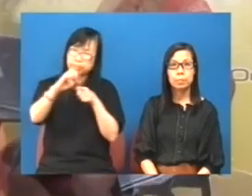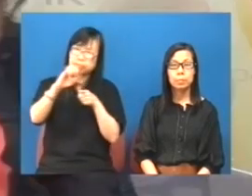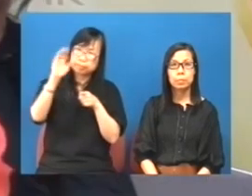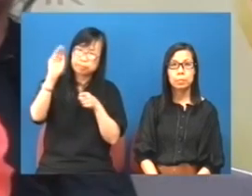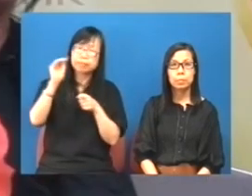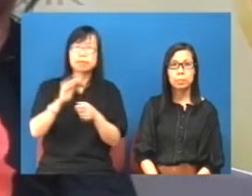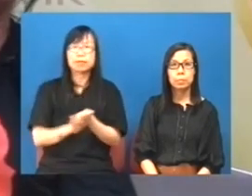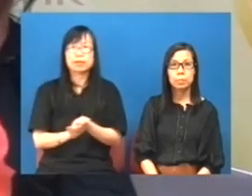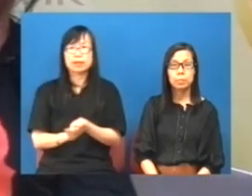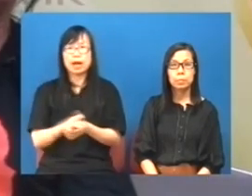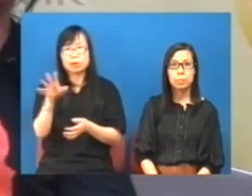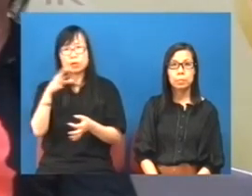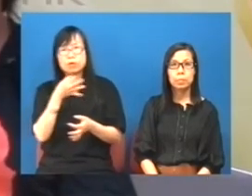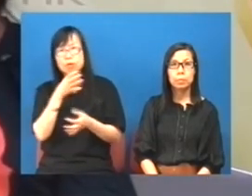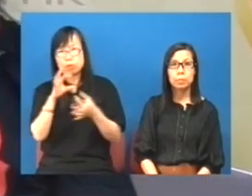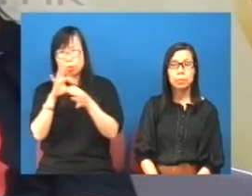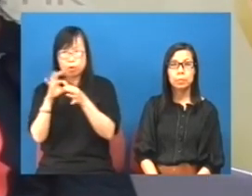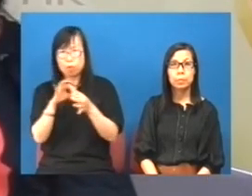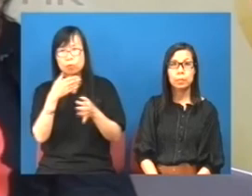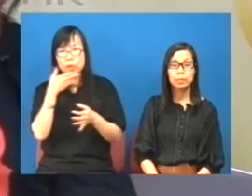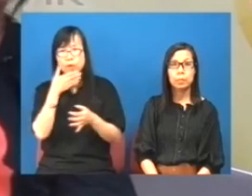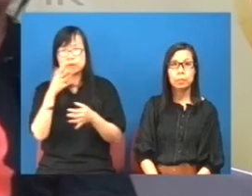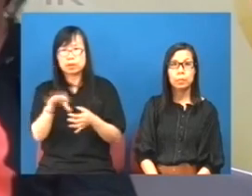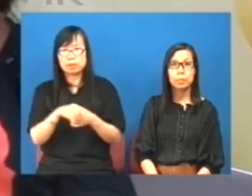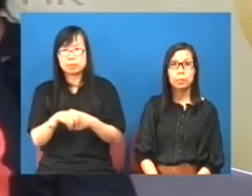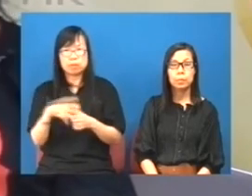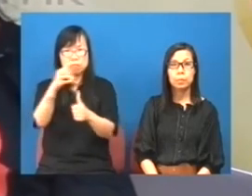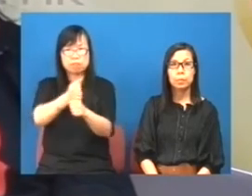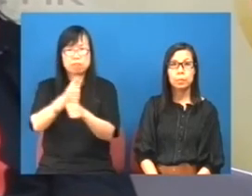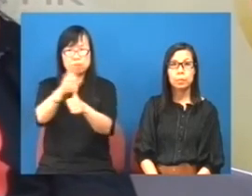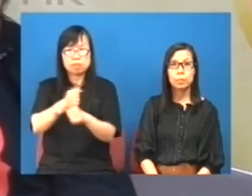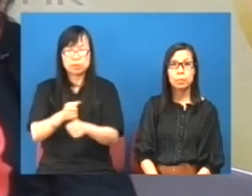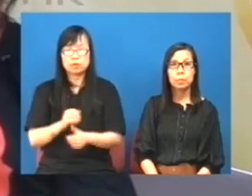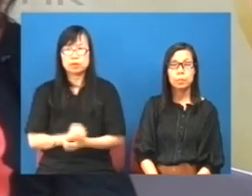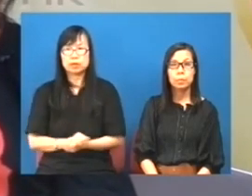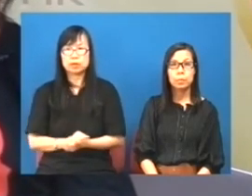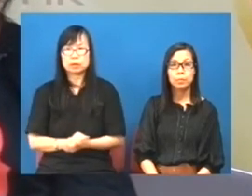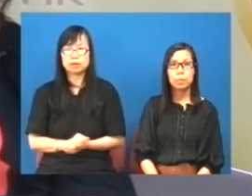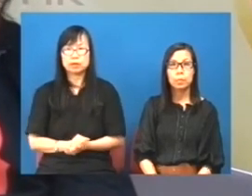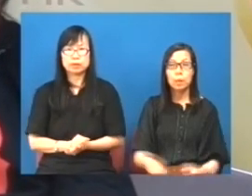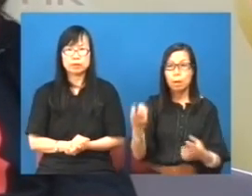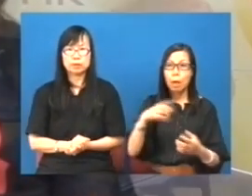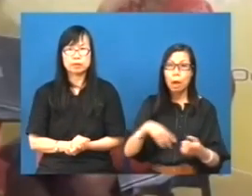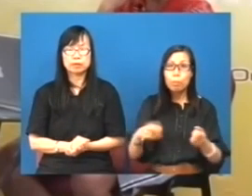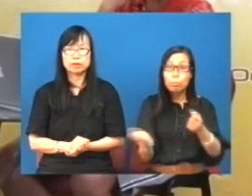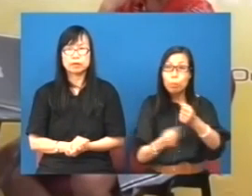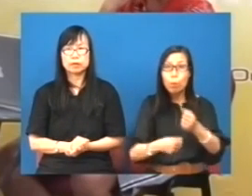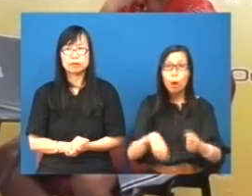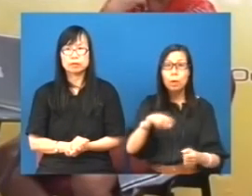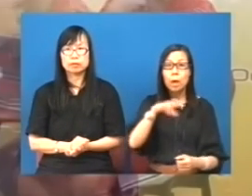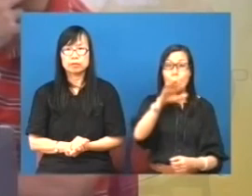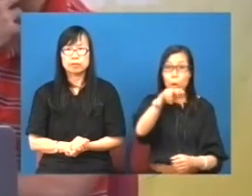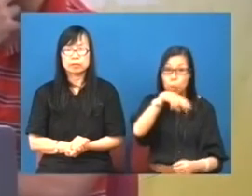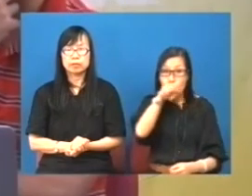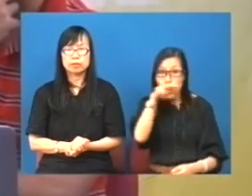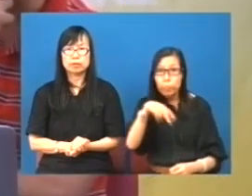當然是對關清協的通緝我們全程通緝關清協不需要銅鑼灣找到去很容易找到在東角度